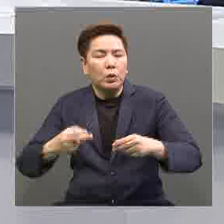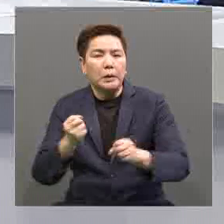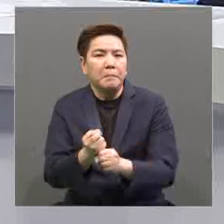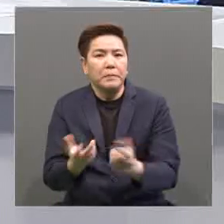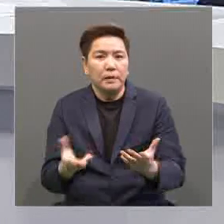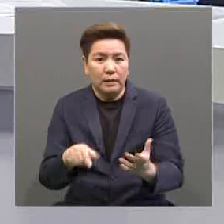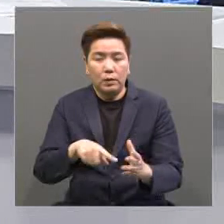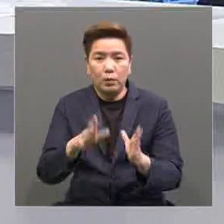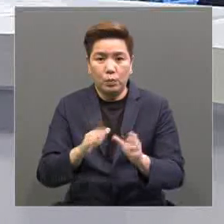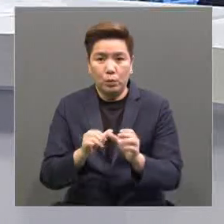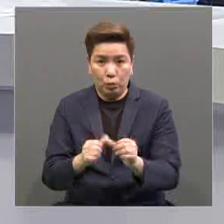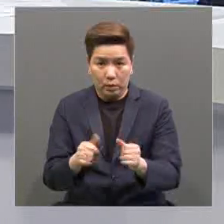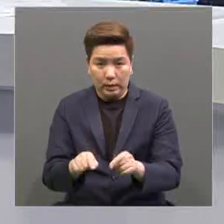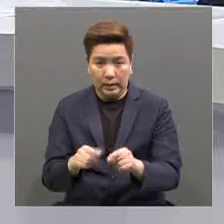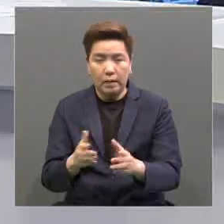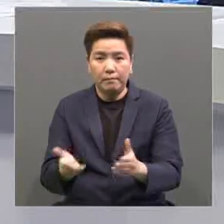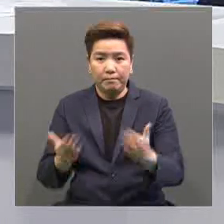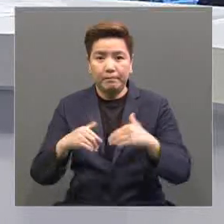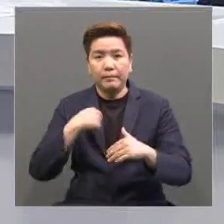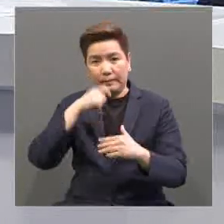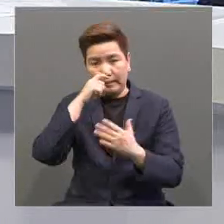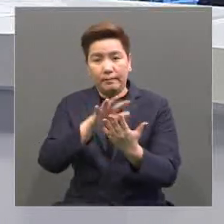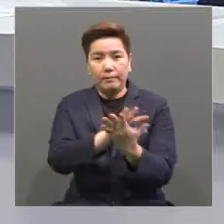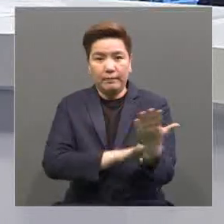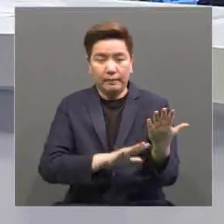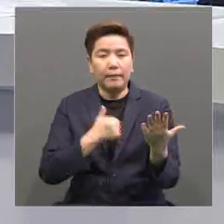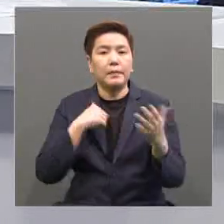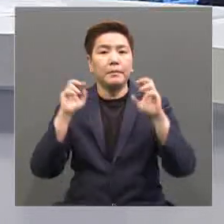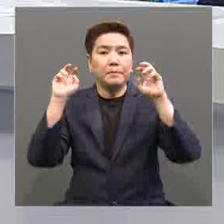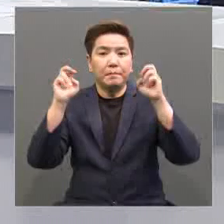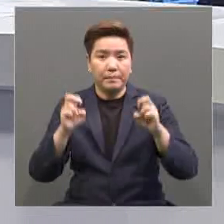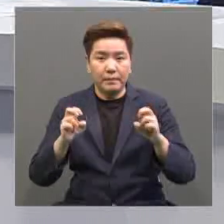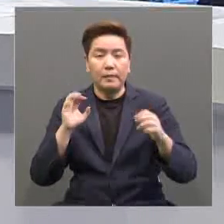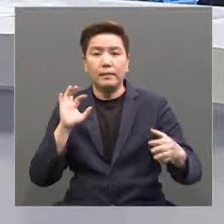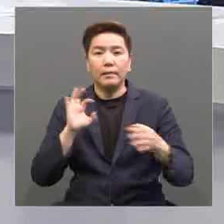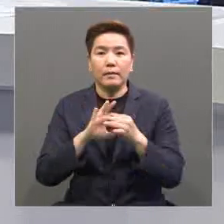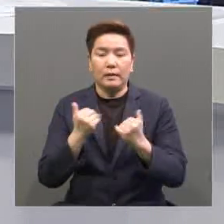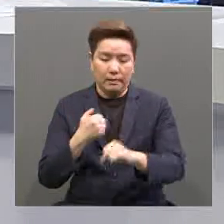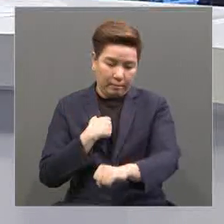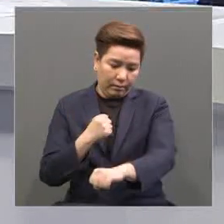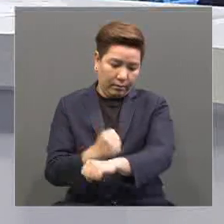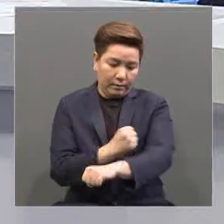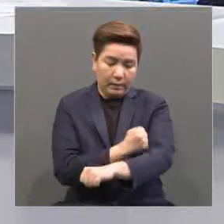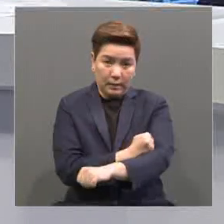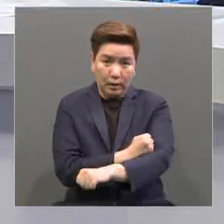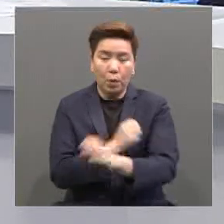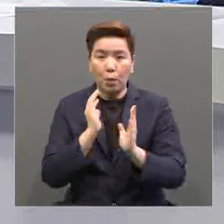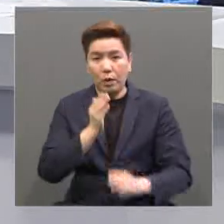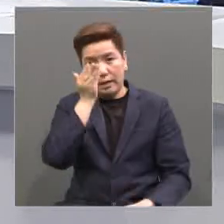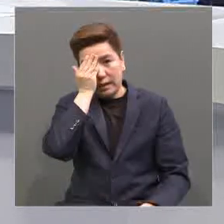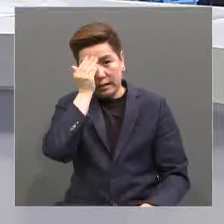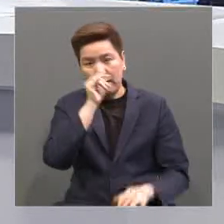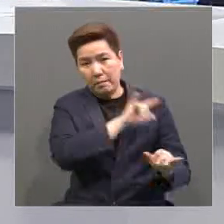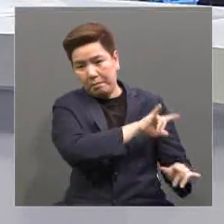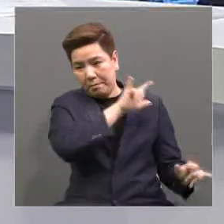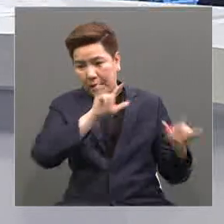คะทีนี้คุณผู้ชมกลับมาที่ประเทศไทยบ้านเรานะคะก็ยังมีหลากหลายประเด็นโดยเฉพาะอย่างยิ่งเมื่อพูดถึงแรงงานการอพยพเคลื่อนย้ายจะ